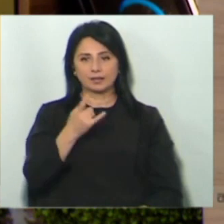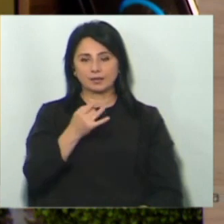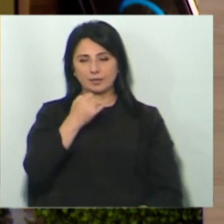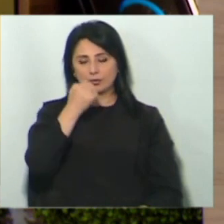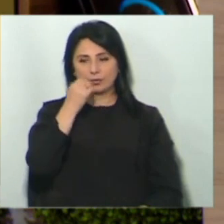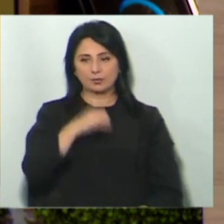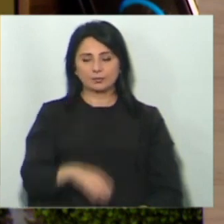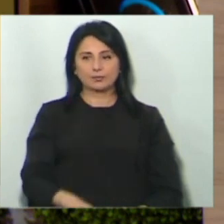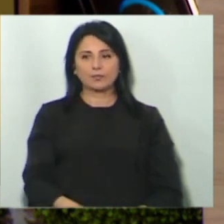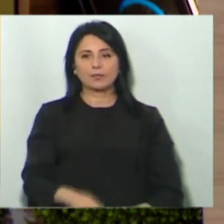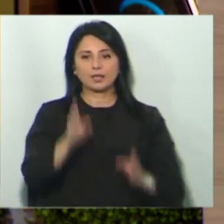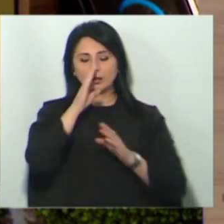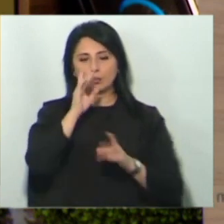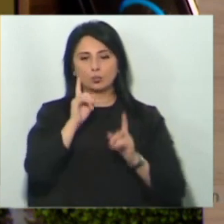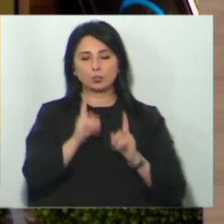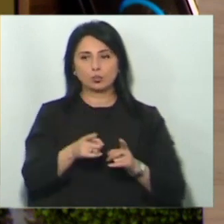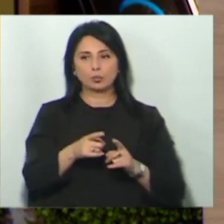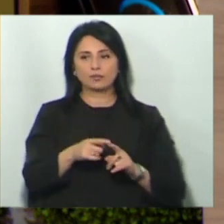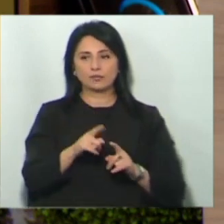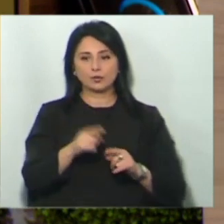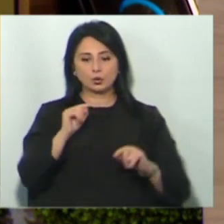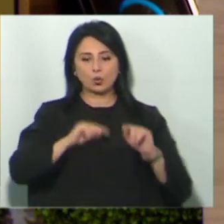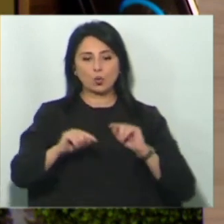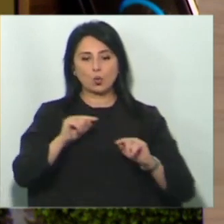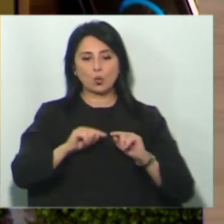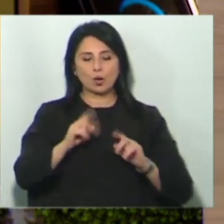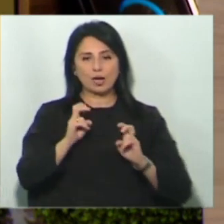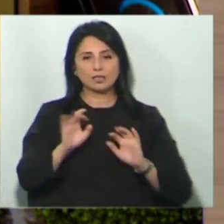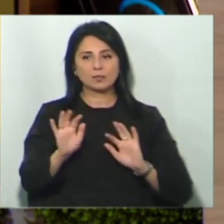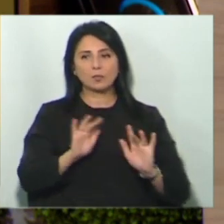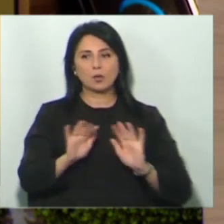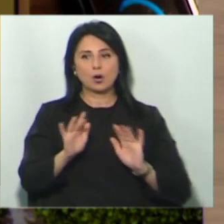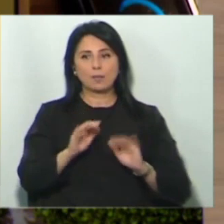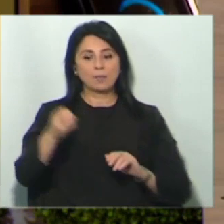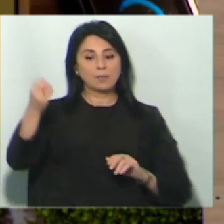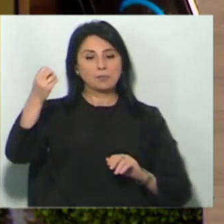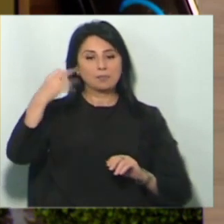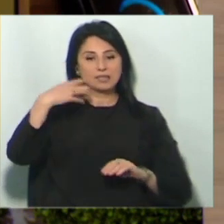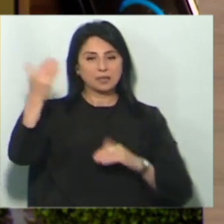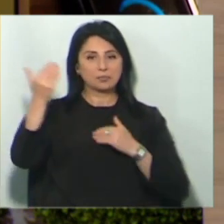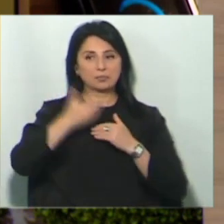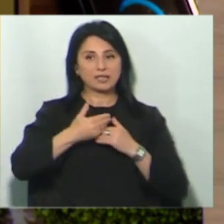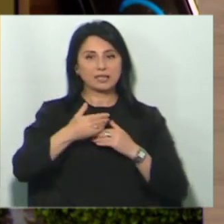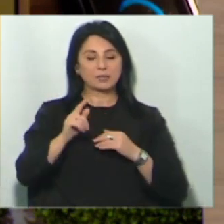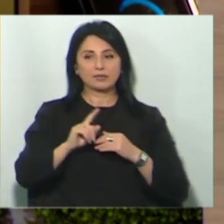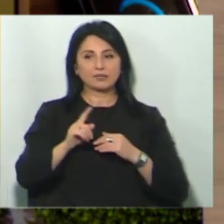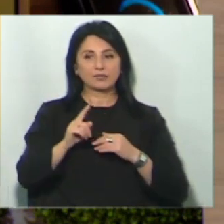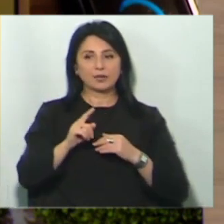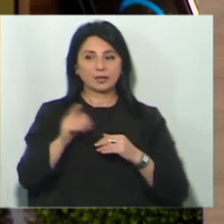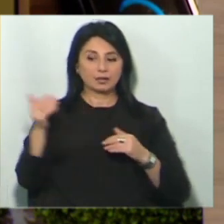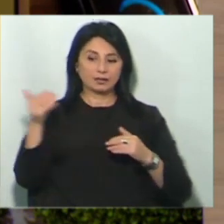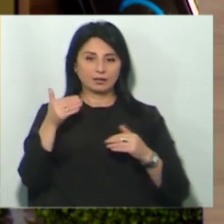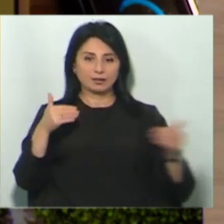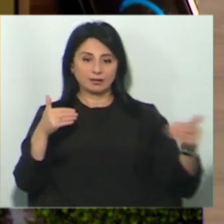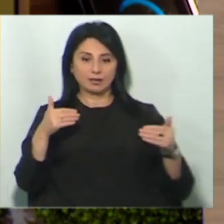მადლობა. ბუნებრივია, ჩვენ ორგანიზება მოქმედებს არა მარტო მზის პირდაპირი სხივები, არამედ ირიბის